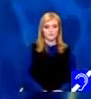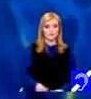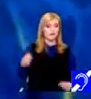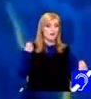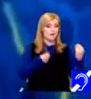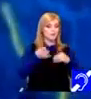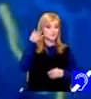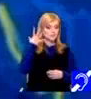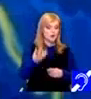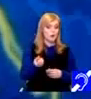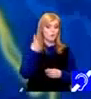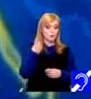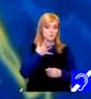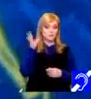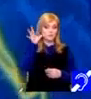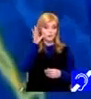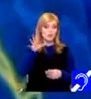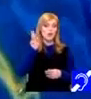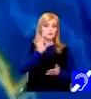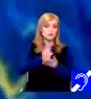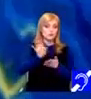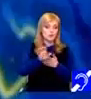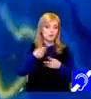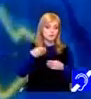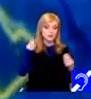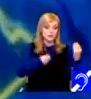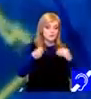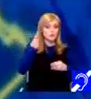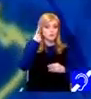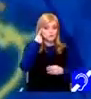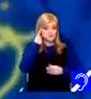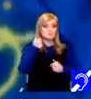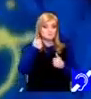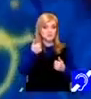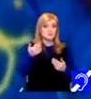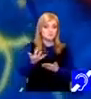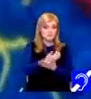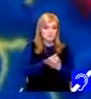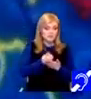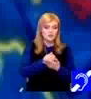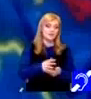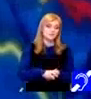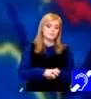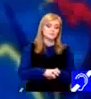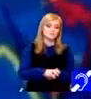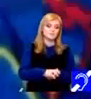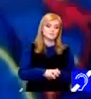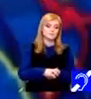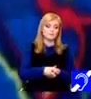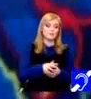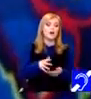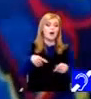Hainele inteligente au apărut de ceva vreme și producătorii din domeniu s-au gândit că n-ar fi rău să strângă rândurile și să-și expună ultimele